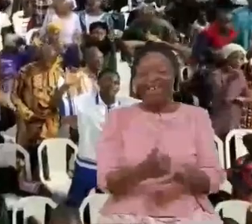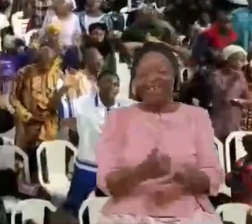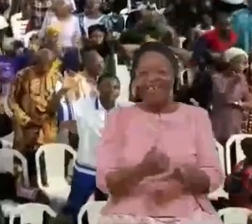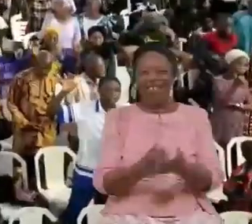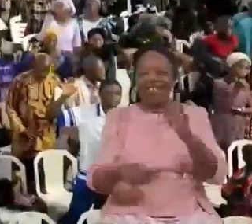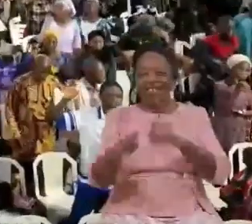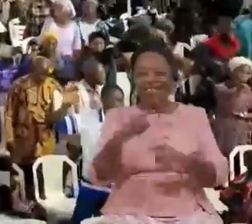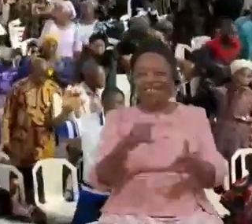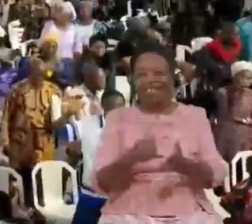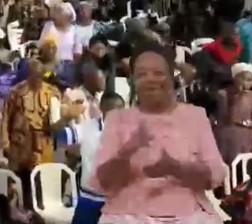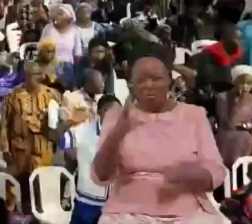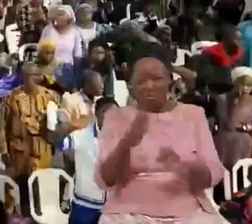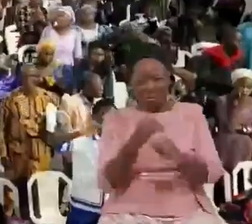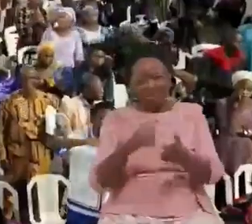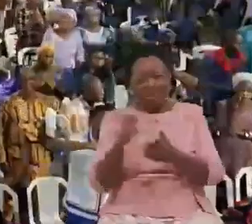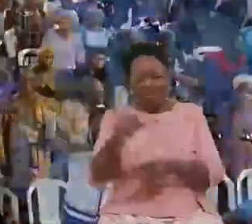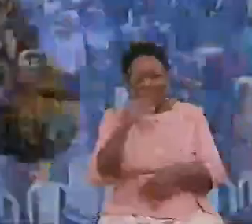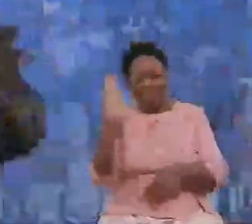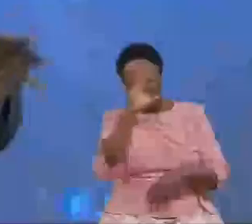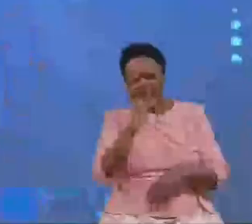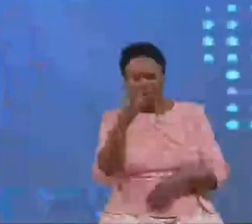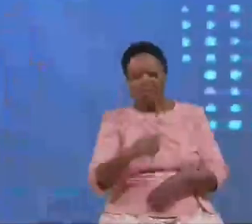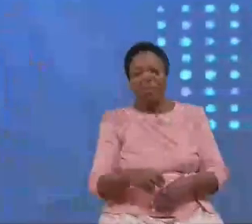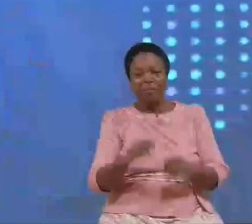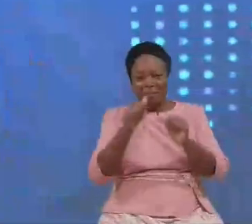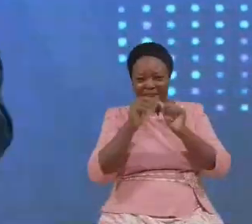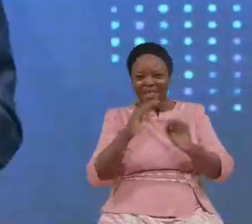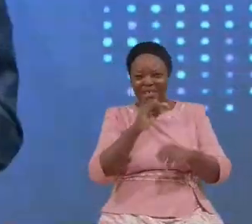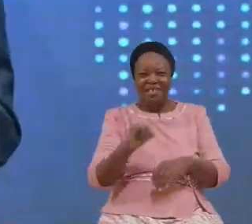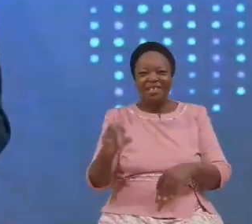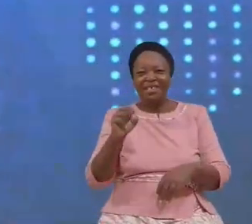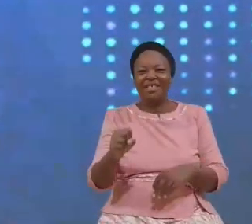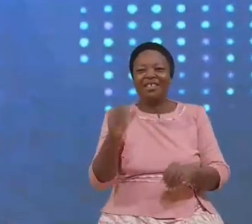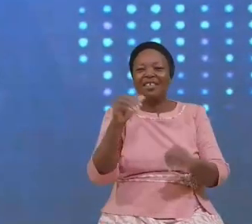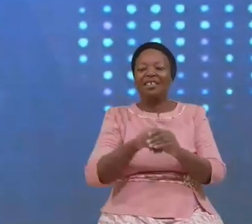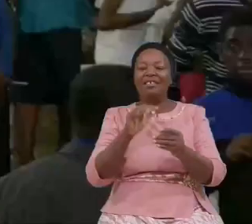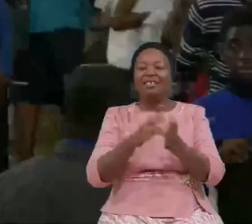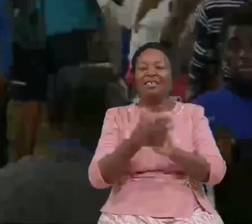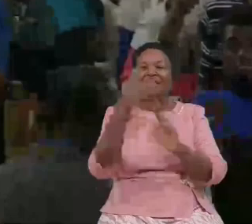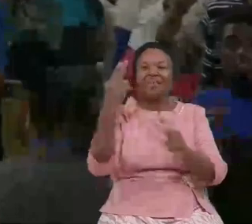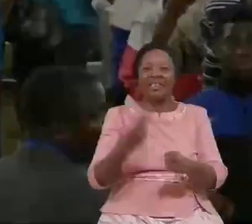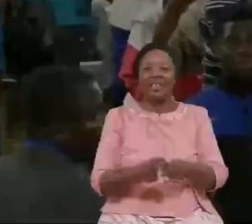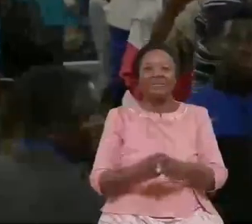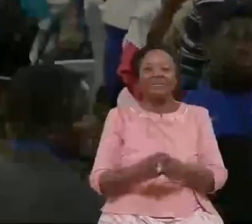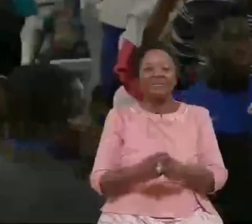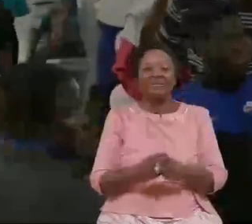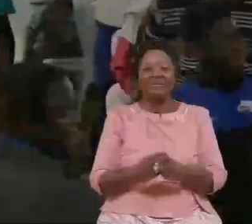tu l'as eu tu ne rateras pas tes bénédictions au nom de Jésus